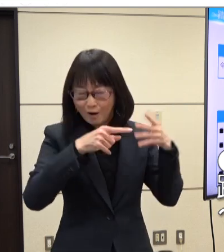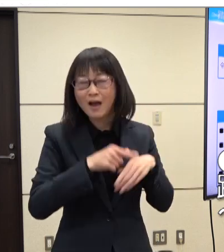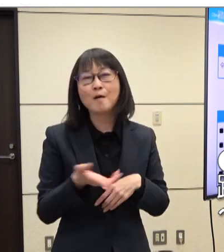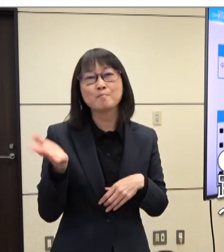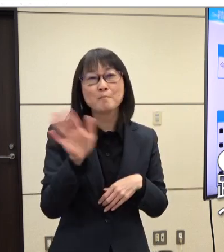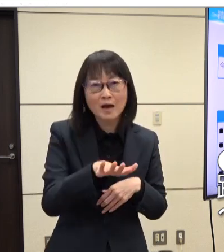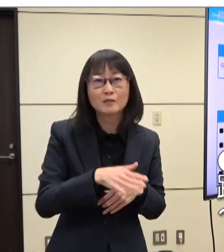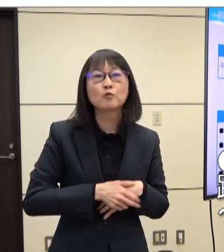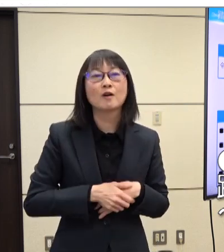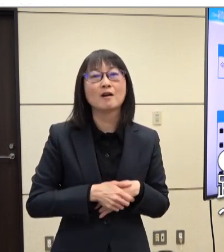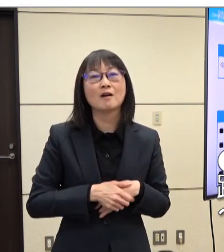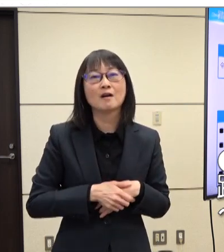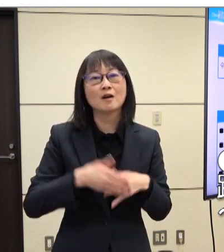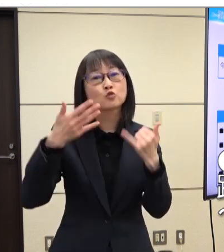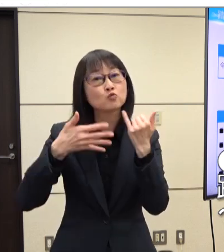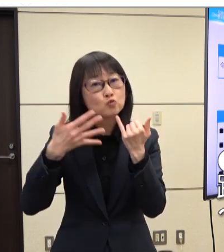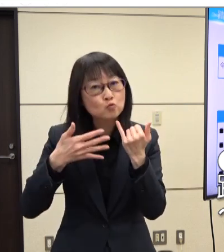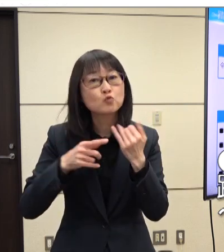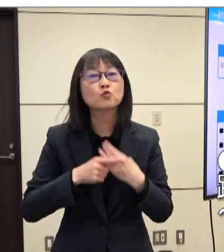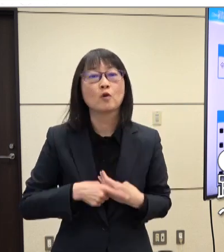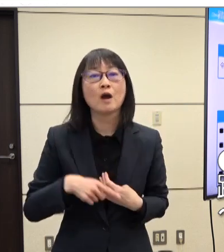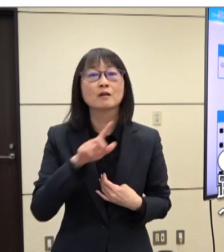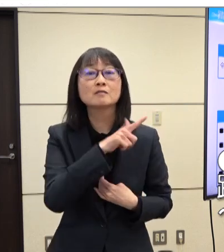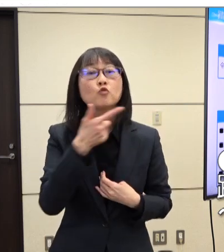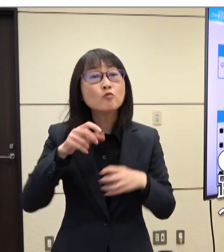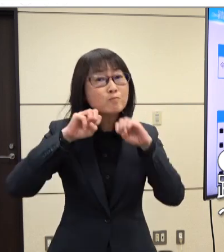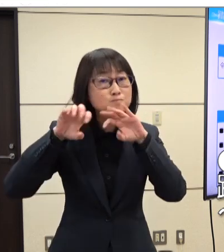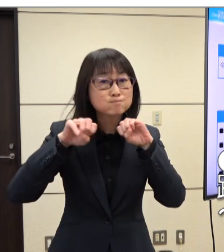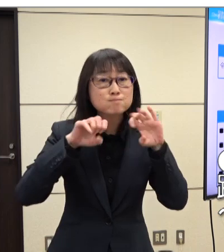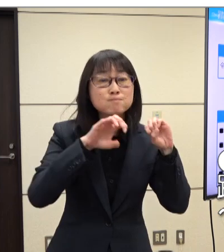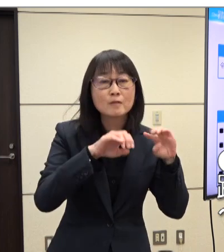し、それから皆さんのところにありますように、